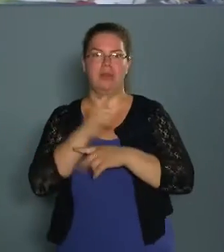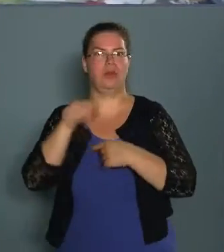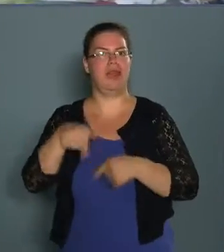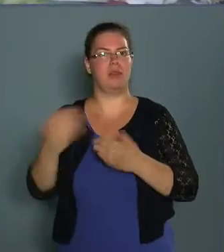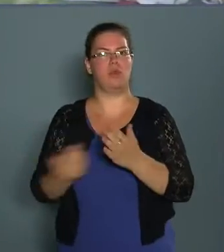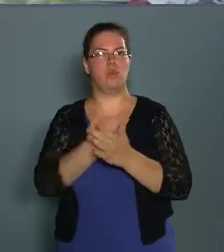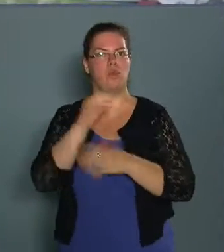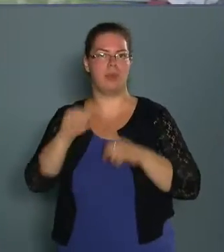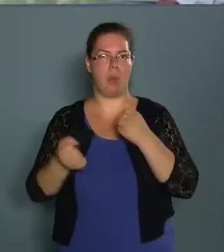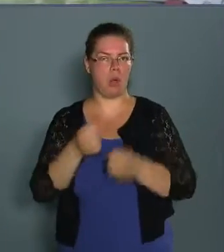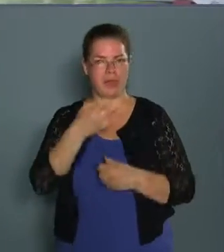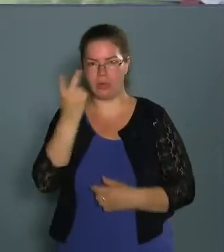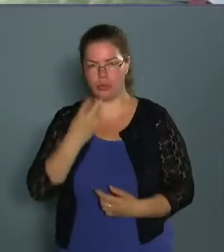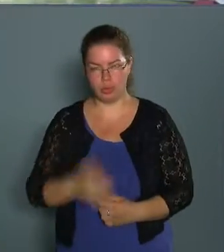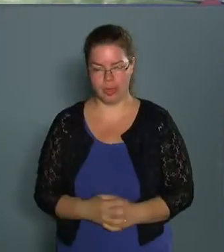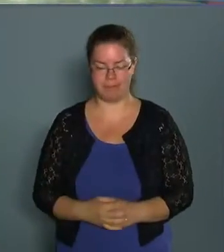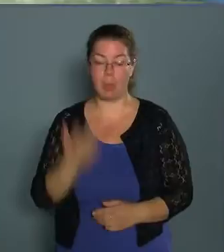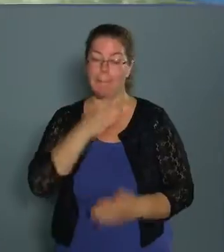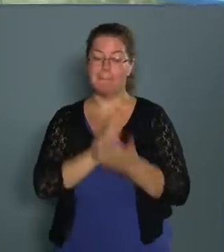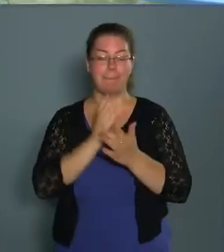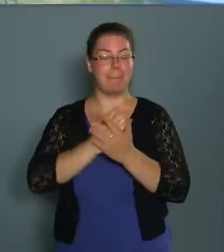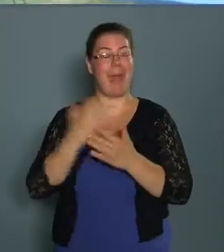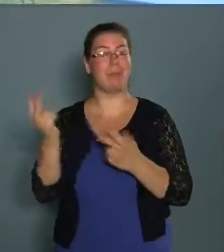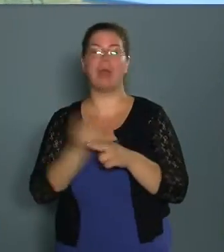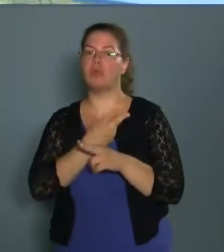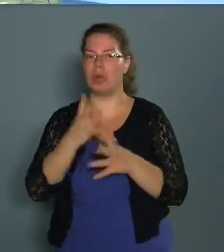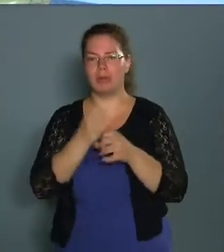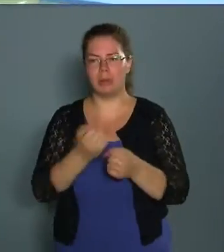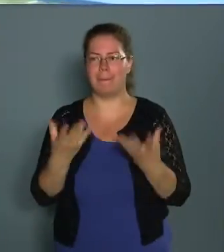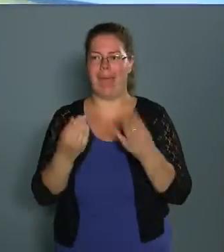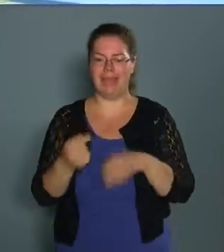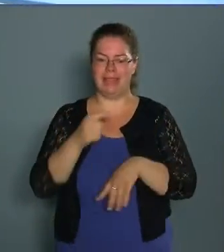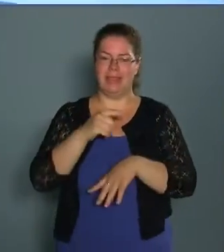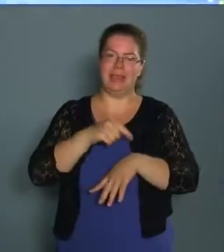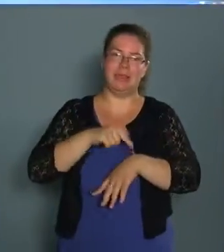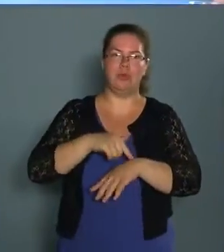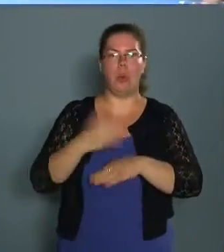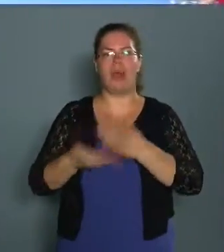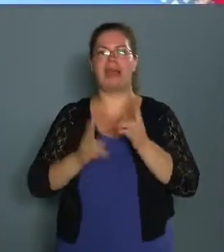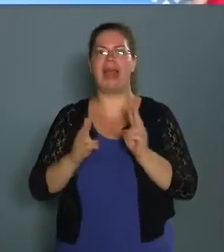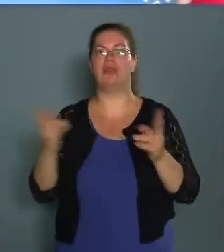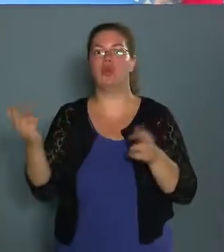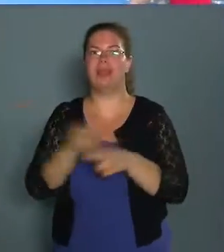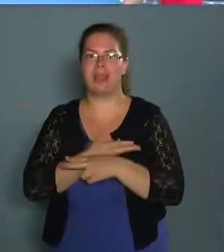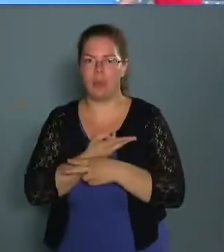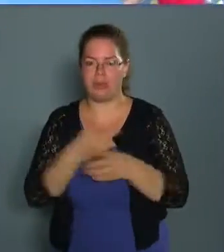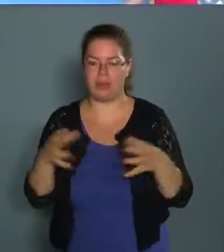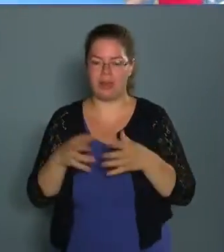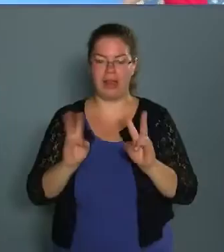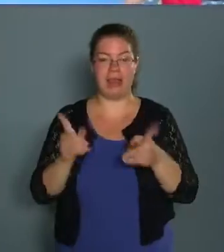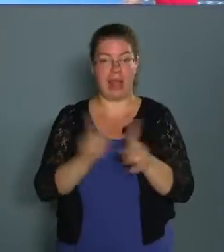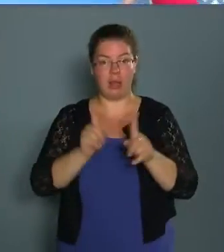ezt az új mozgáskultúrát. Ha már a megszokásnál tartunk, mennyire idő alatt lehet összeszokni a társasággal? Lehet-e